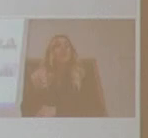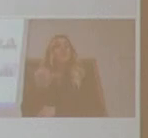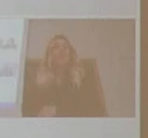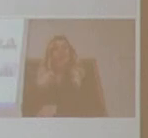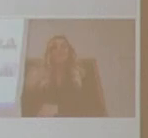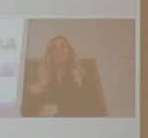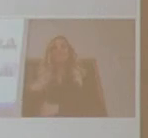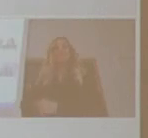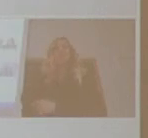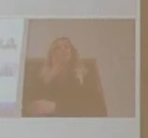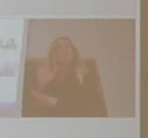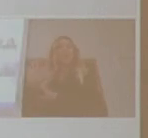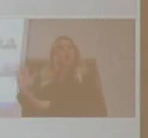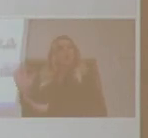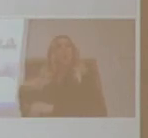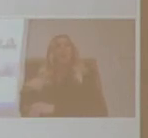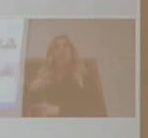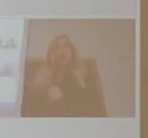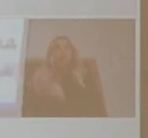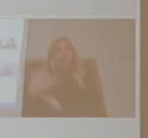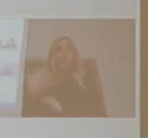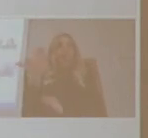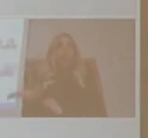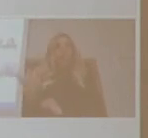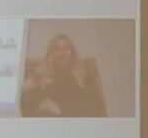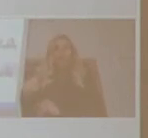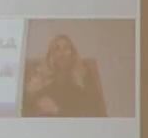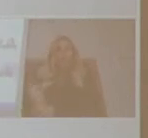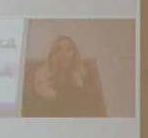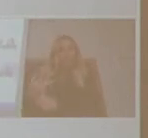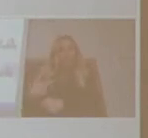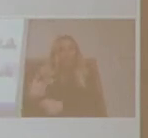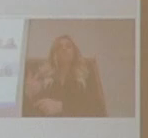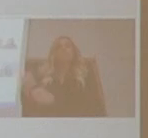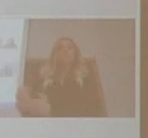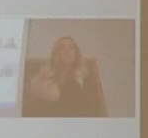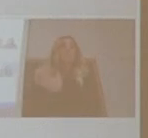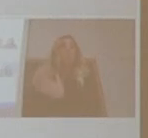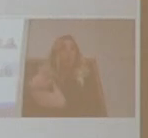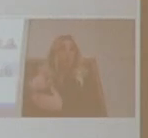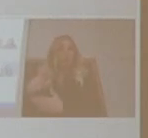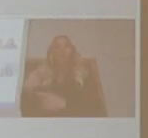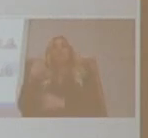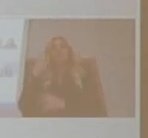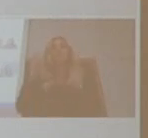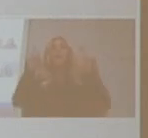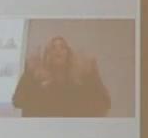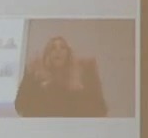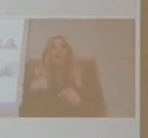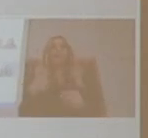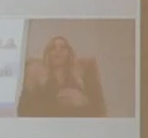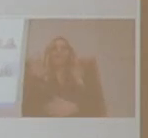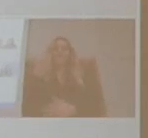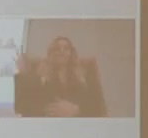di motore di questa iniziativa, mi ha supportato in relazione a temi molto specifici e